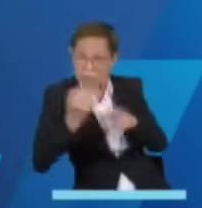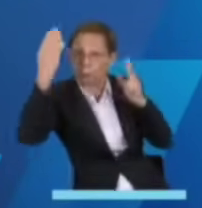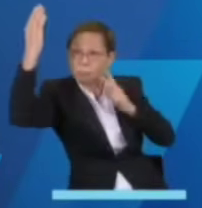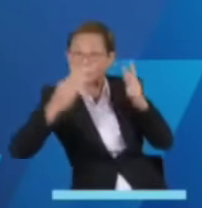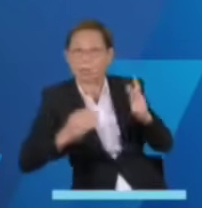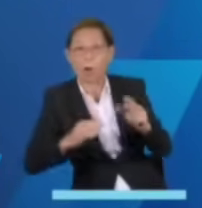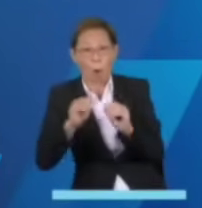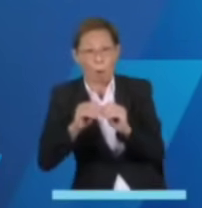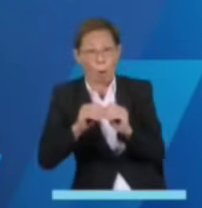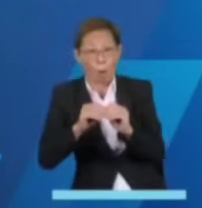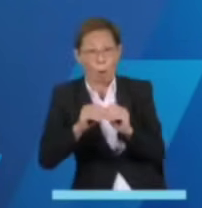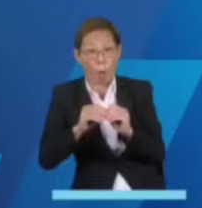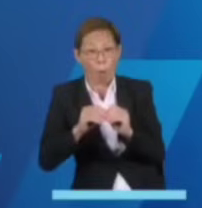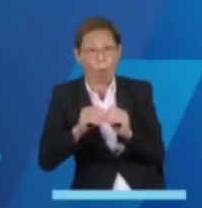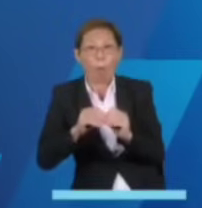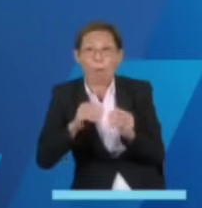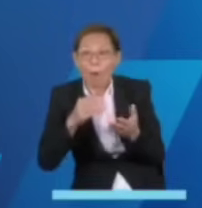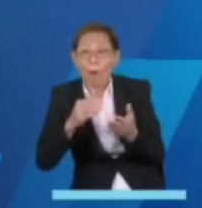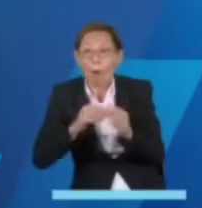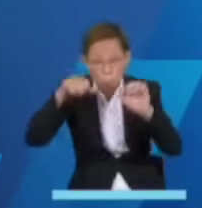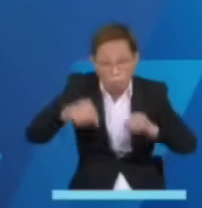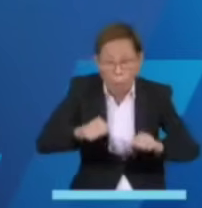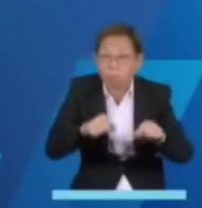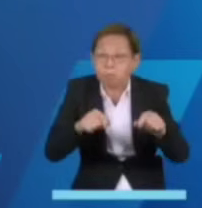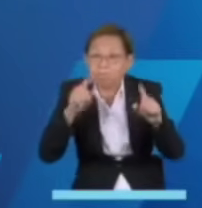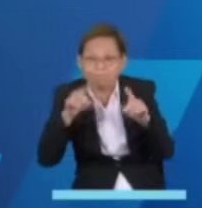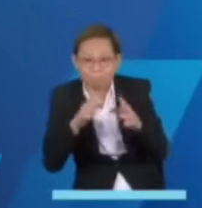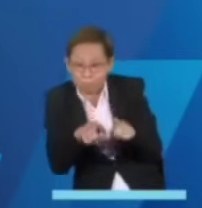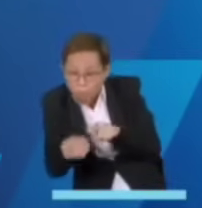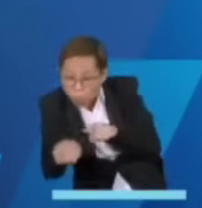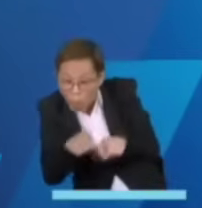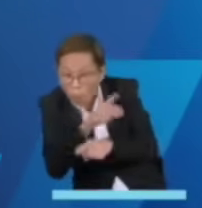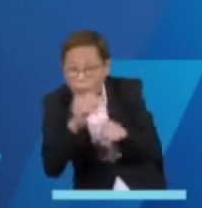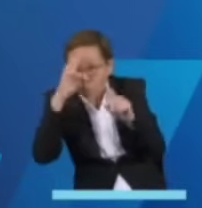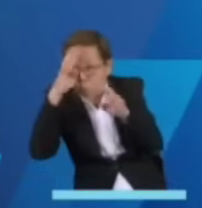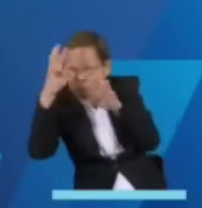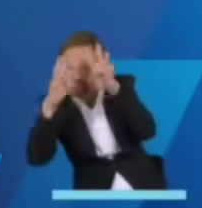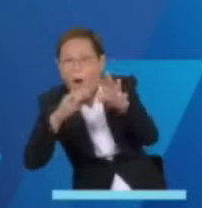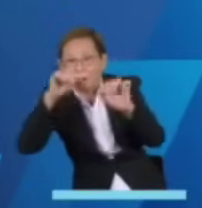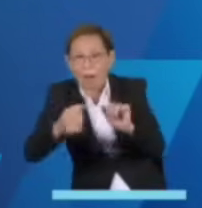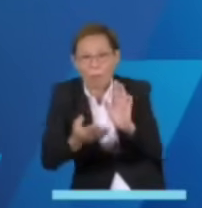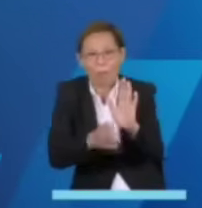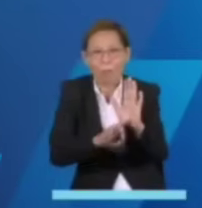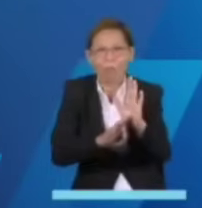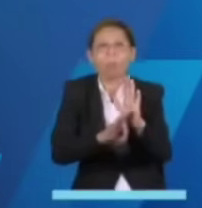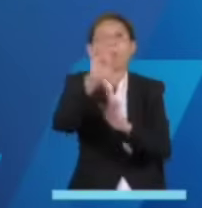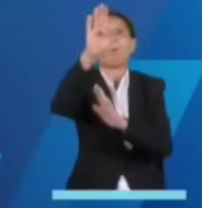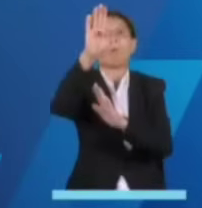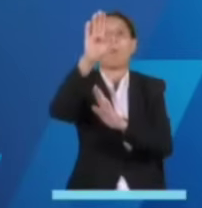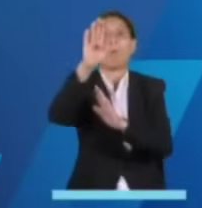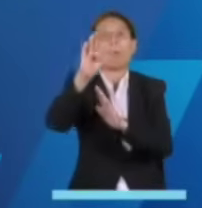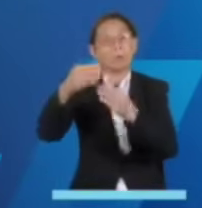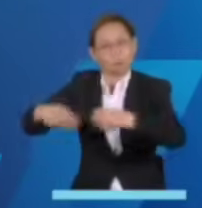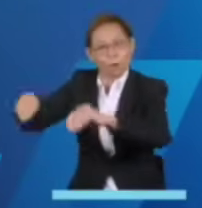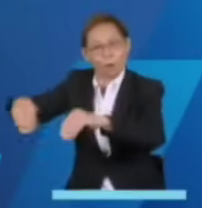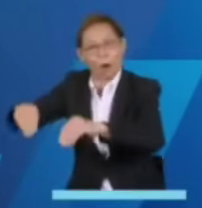tempatan supaya lebih berdaya cipta, berdaya saing serta mampu dilonjakkan ke pasaran global.